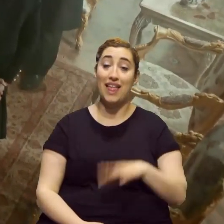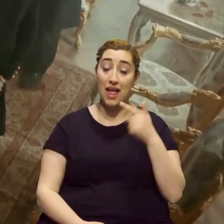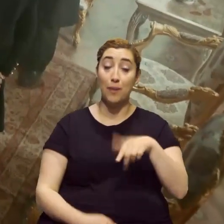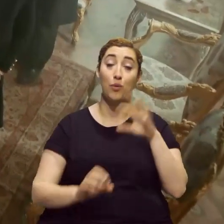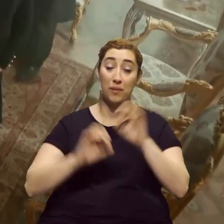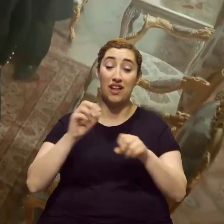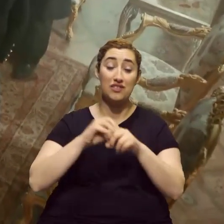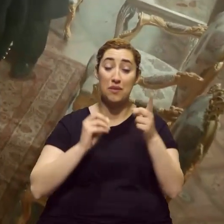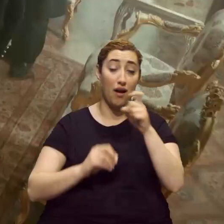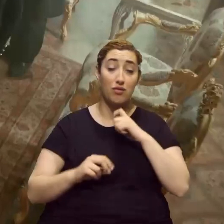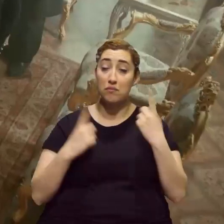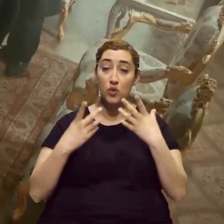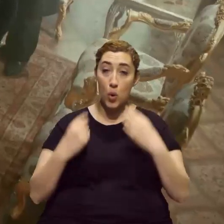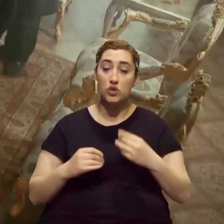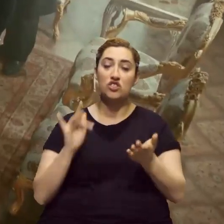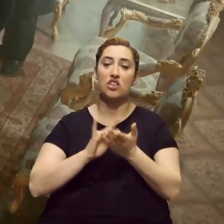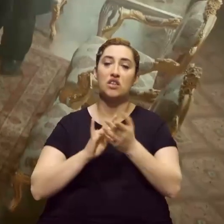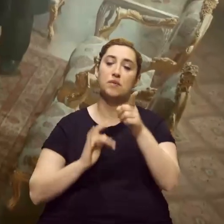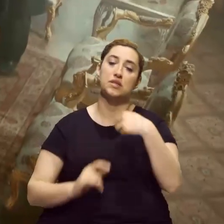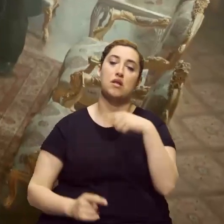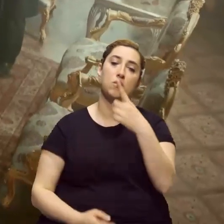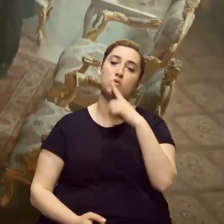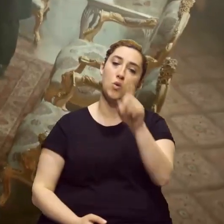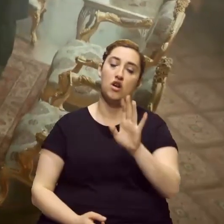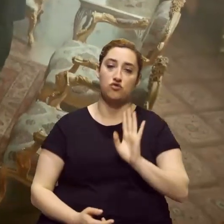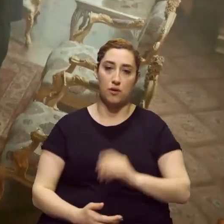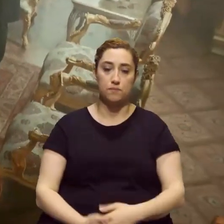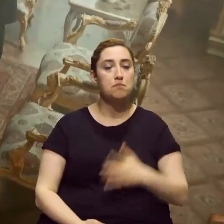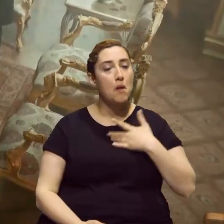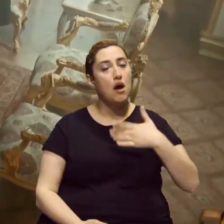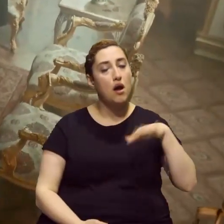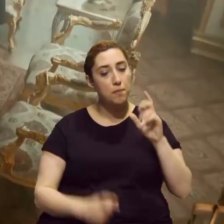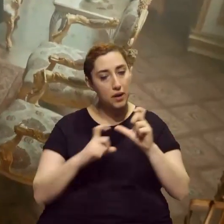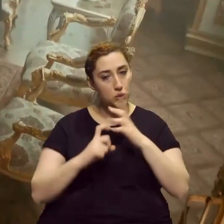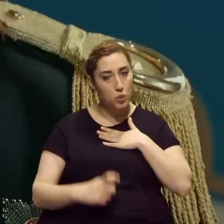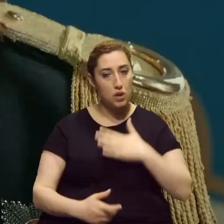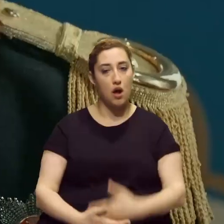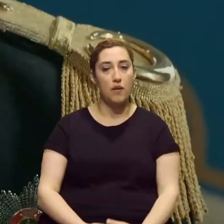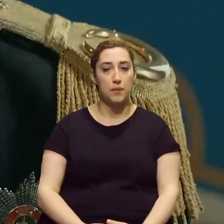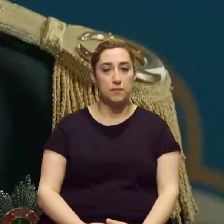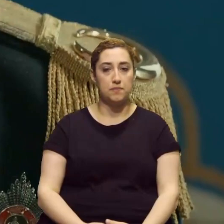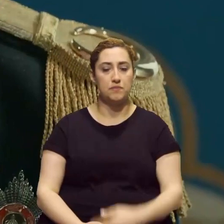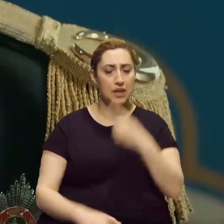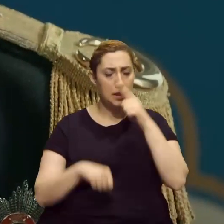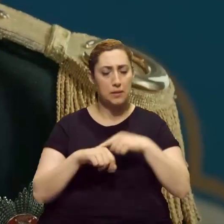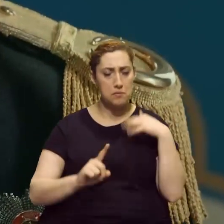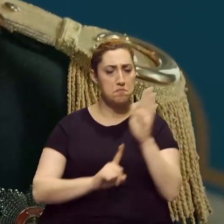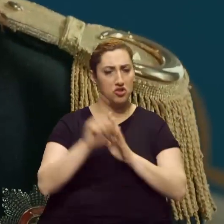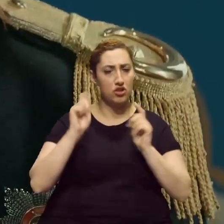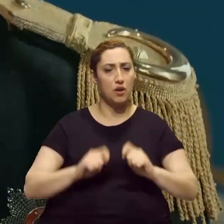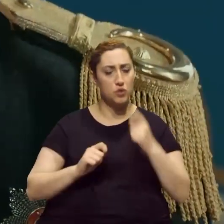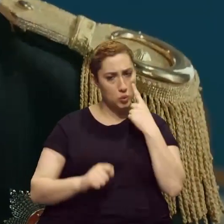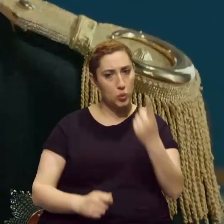Eğer bu planda bir hata olursa hesabını senden sorarım. Merak etmeyin sultanım. İnanın başarılı